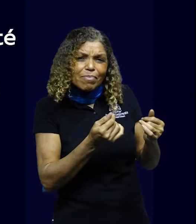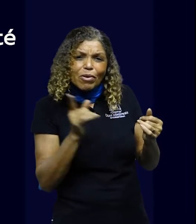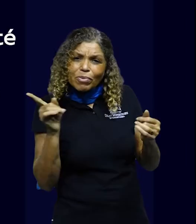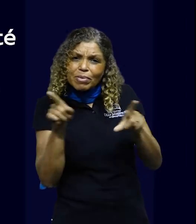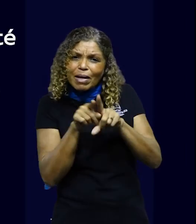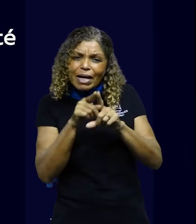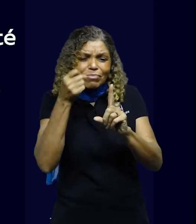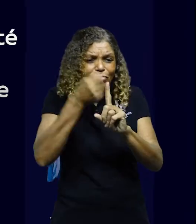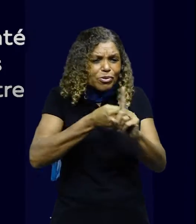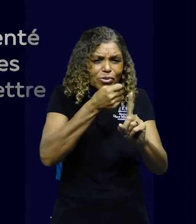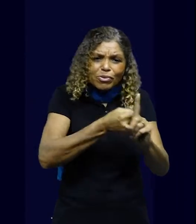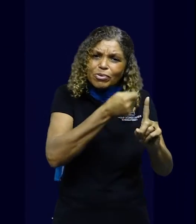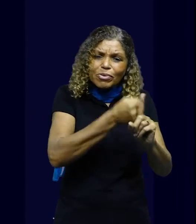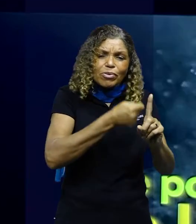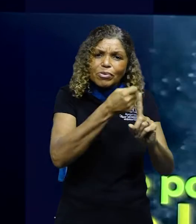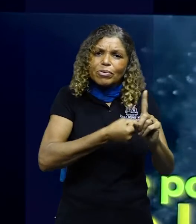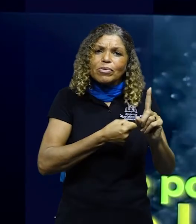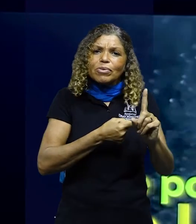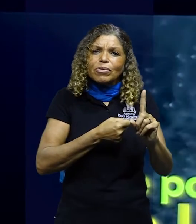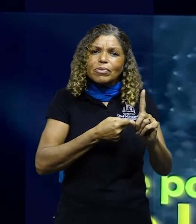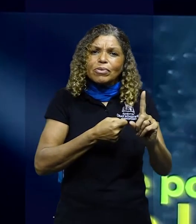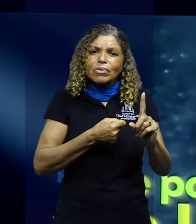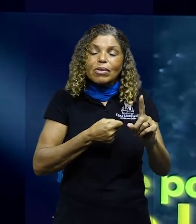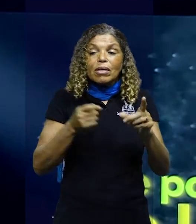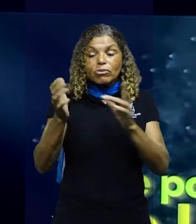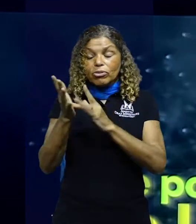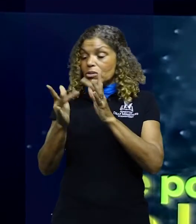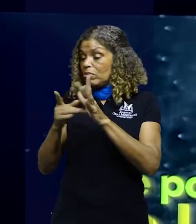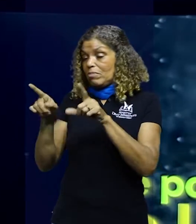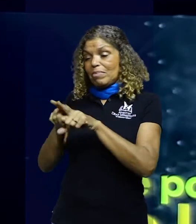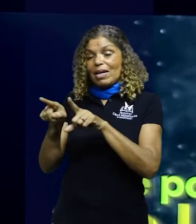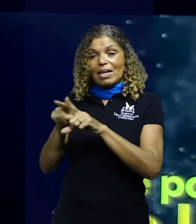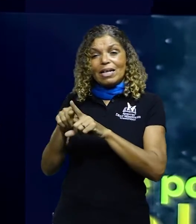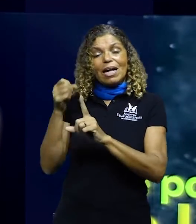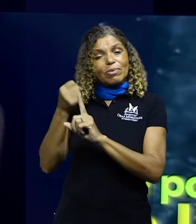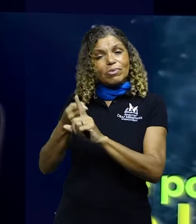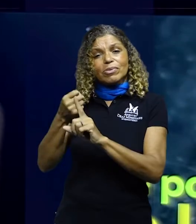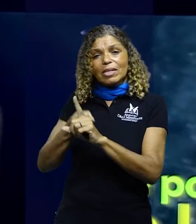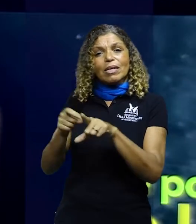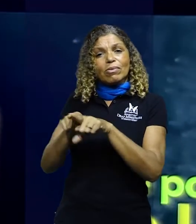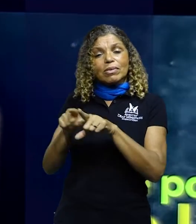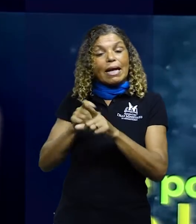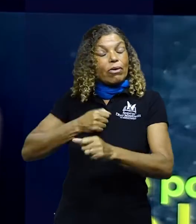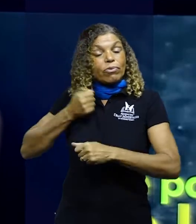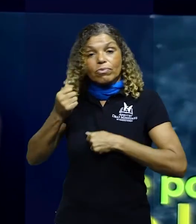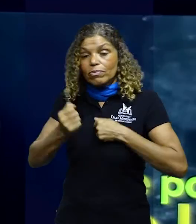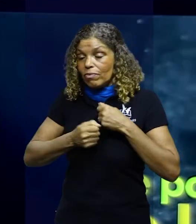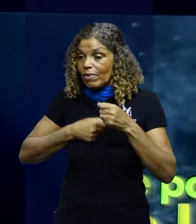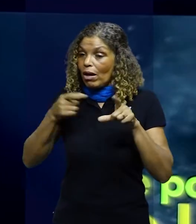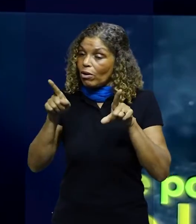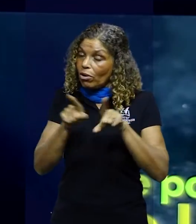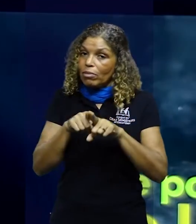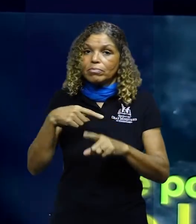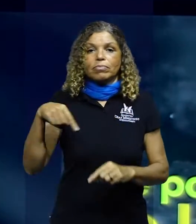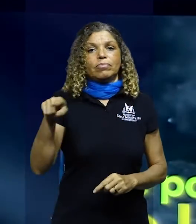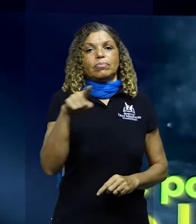que nous. Chaque fois que nous sommes tentés, nous devons nous dire que Jésus a été tenté dans le même rayon que nous,